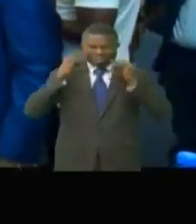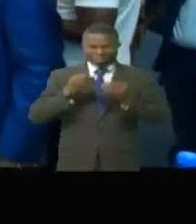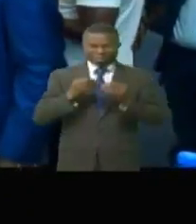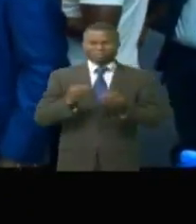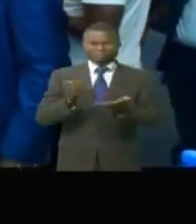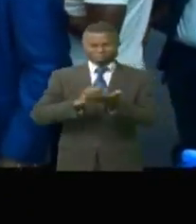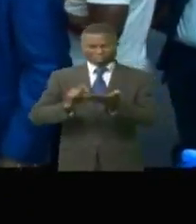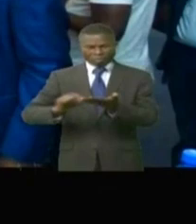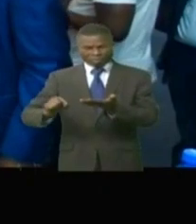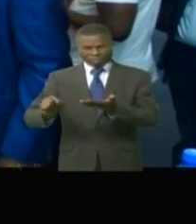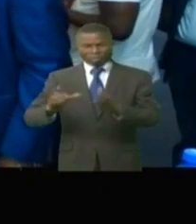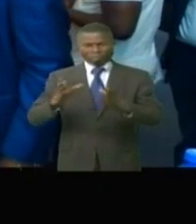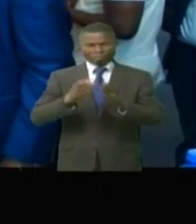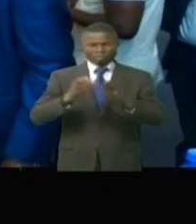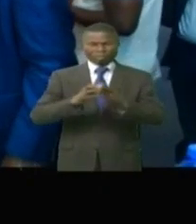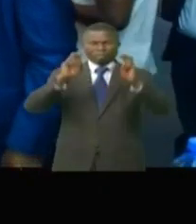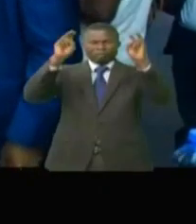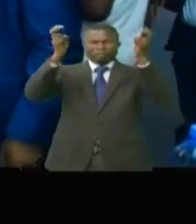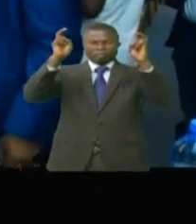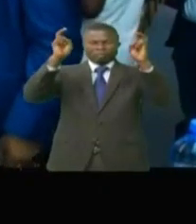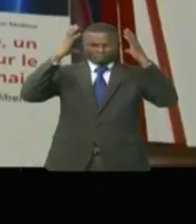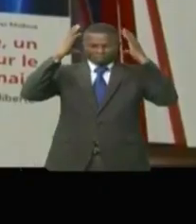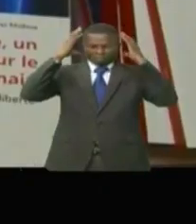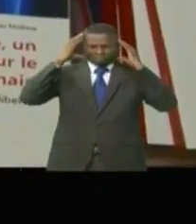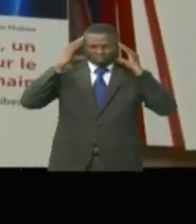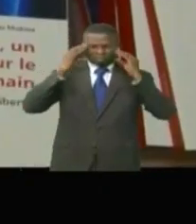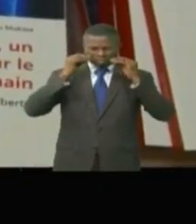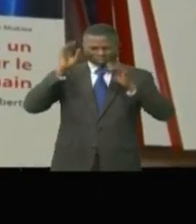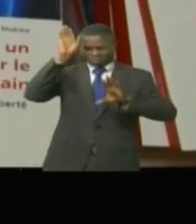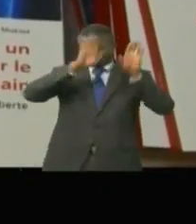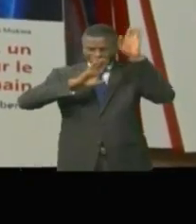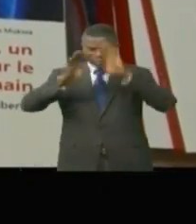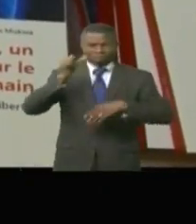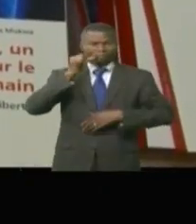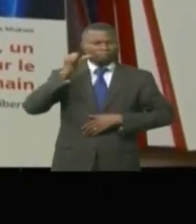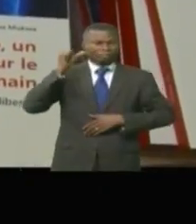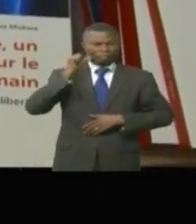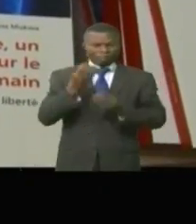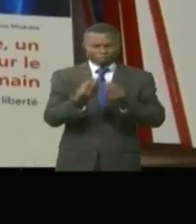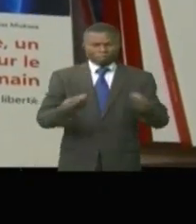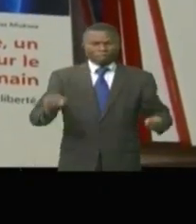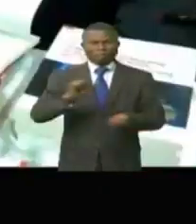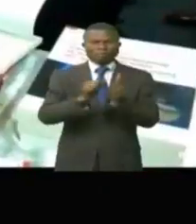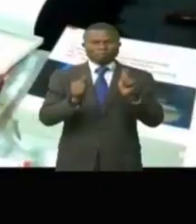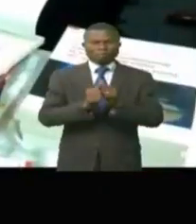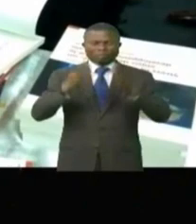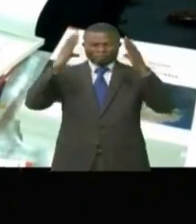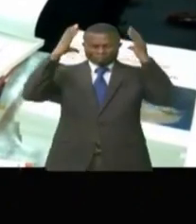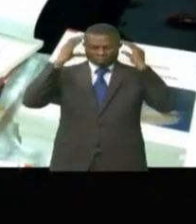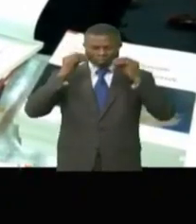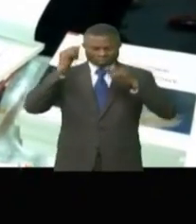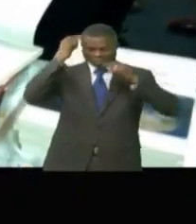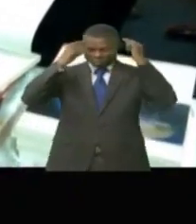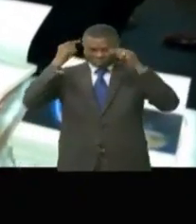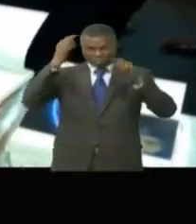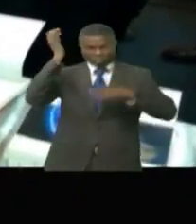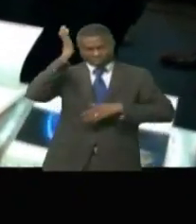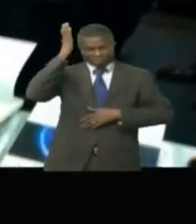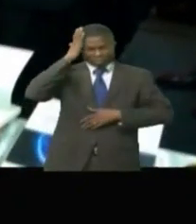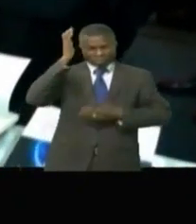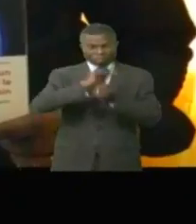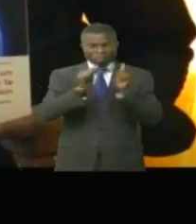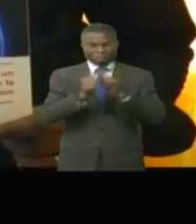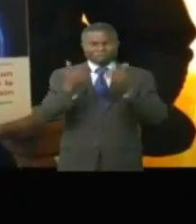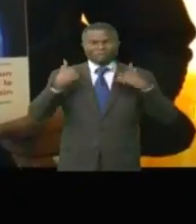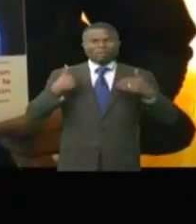Mukwa avec comme intitulé Stress Traumatisme. Il vient résoudre la question du stress et du traumatisme dans le domaine